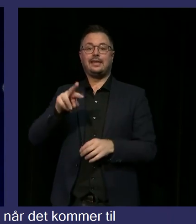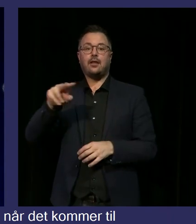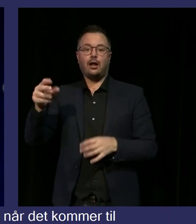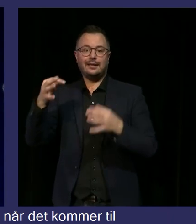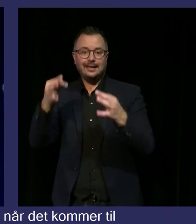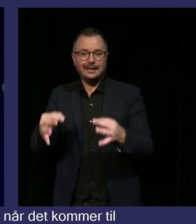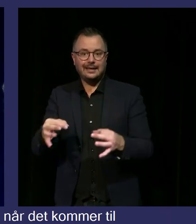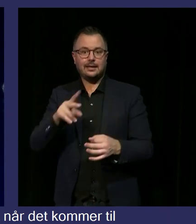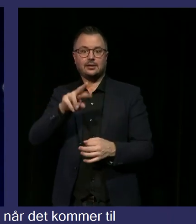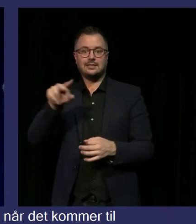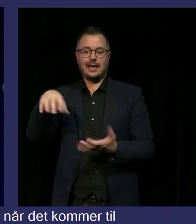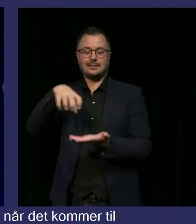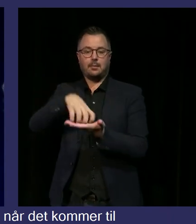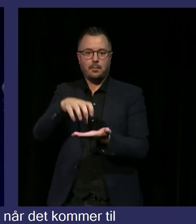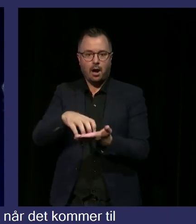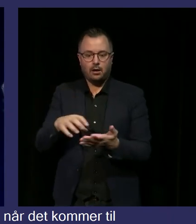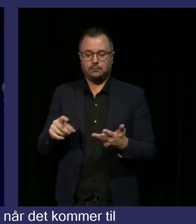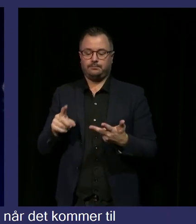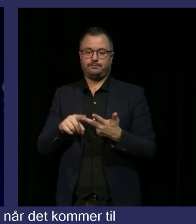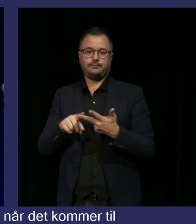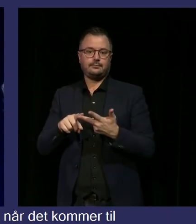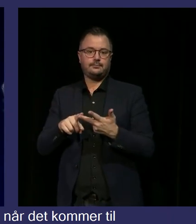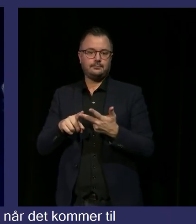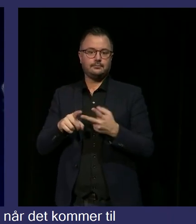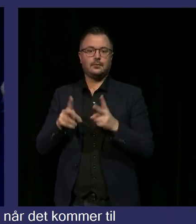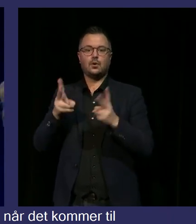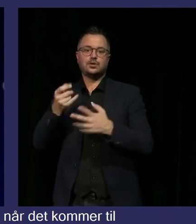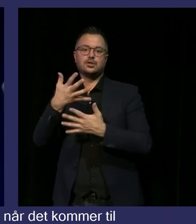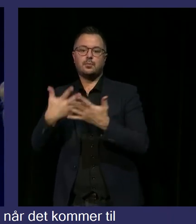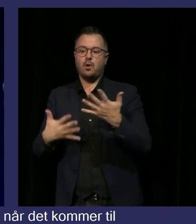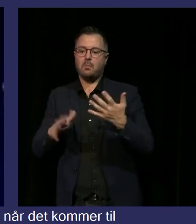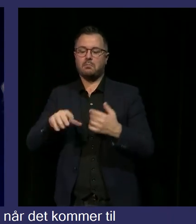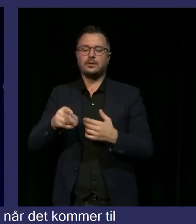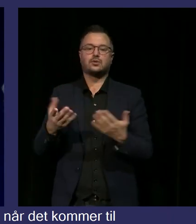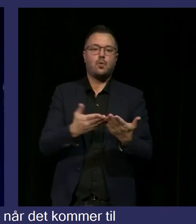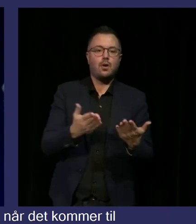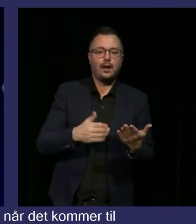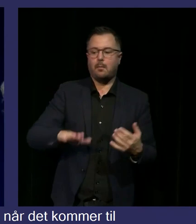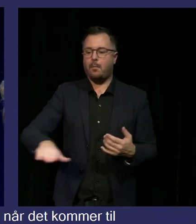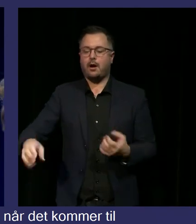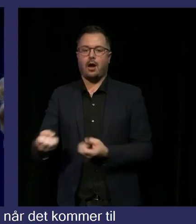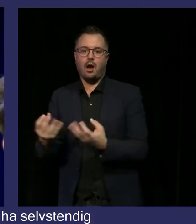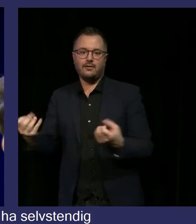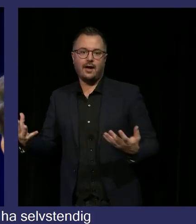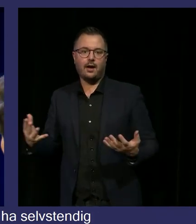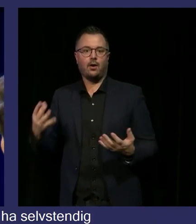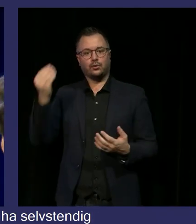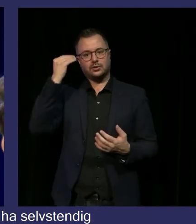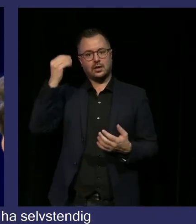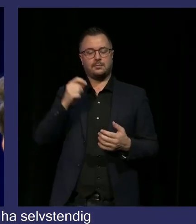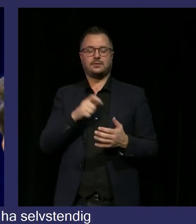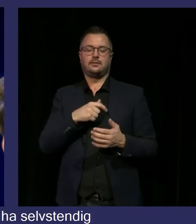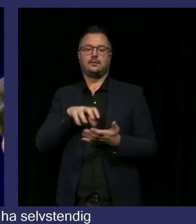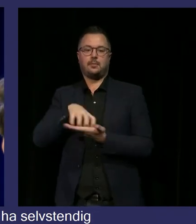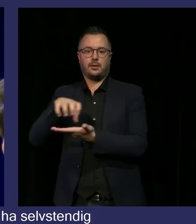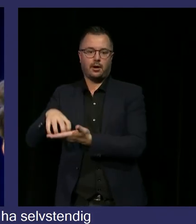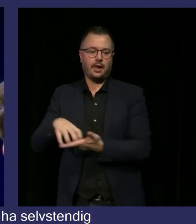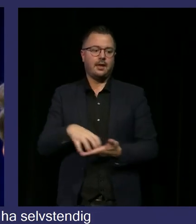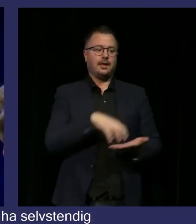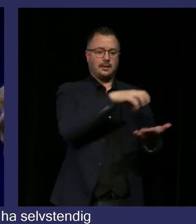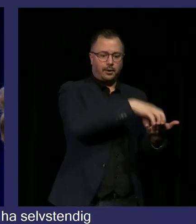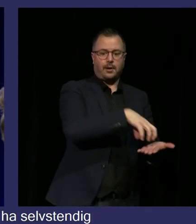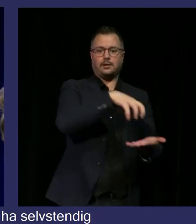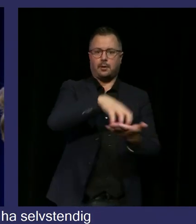i digitaliseringsdepartementet, når det kommer til altså, språk i skolen, barnehage, i kunnskapsdepartementet, alle departementene, hver for seg, skal